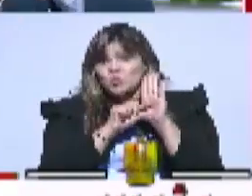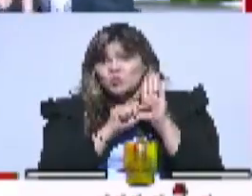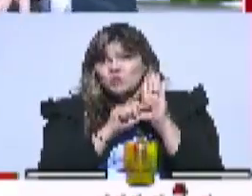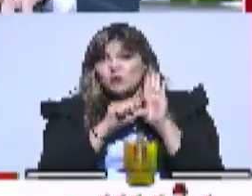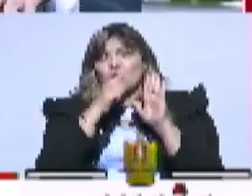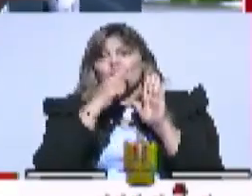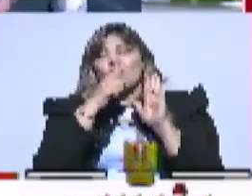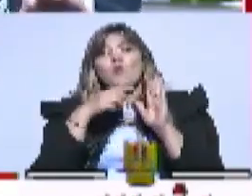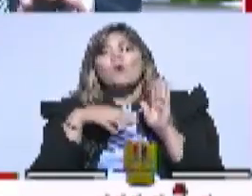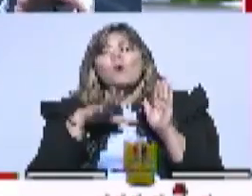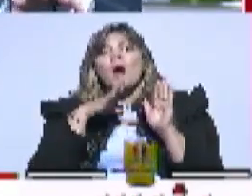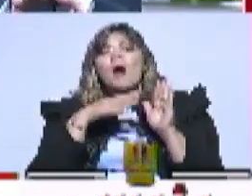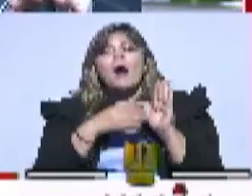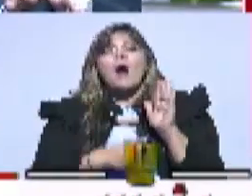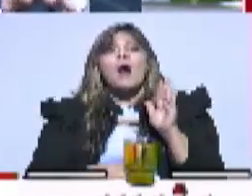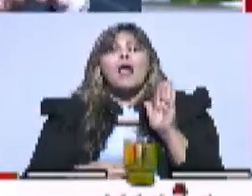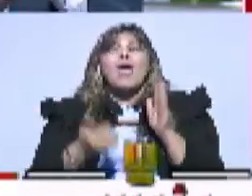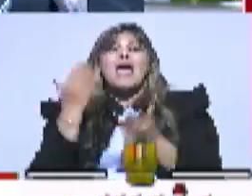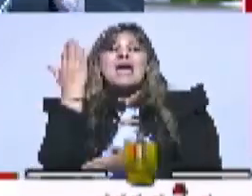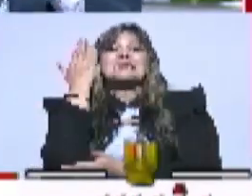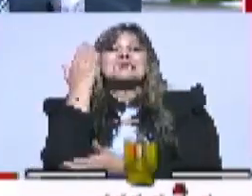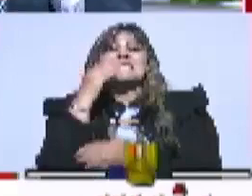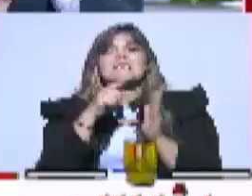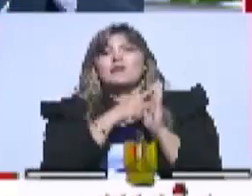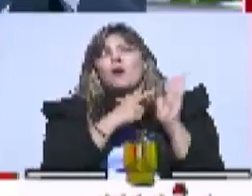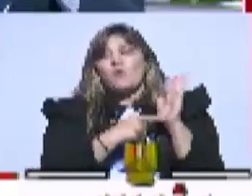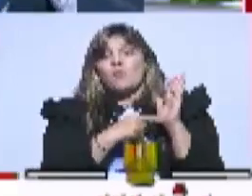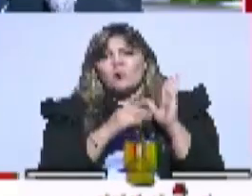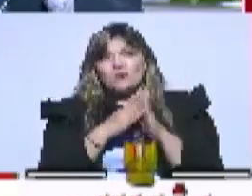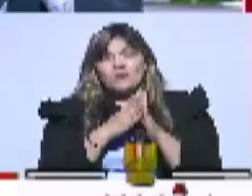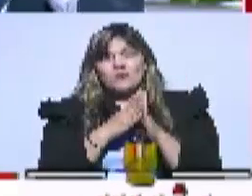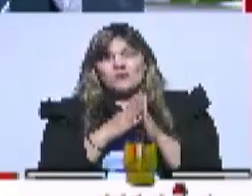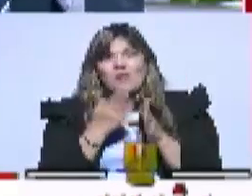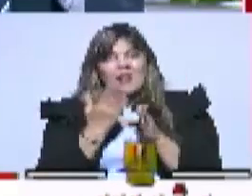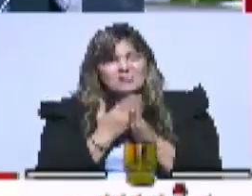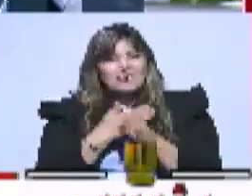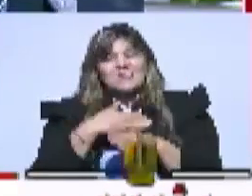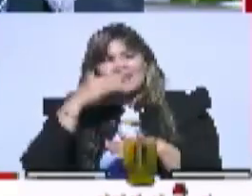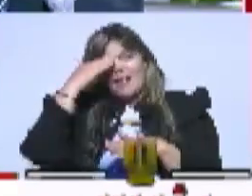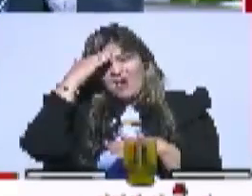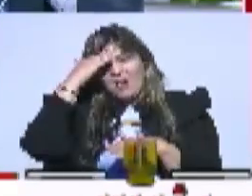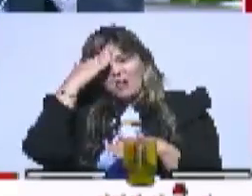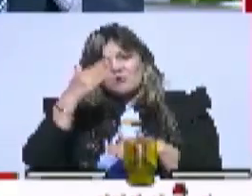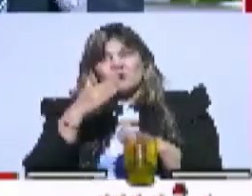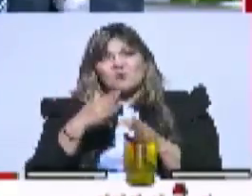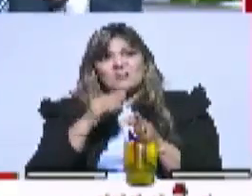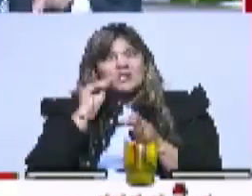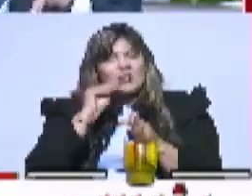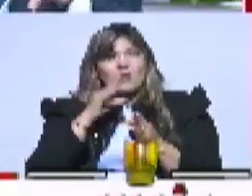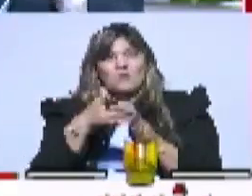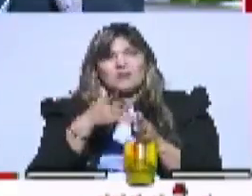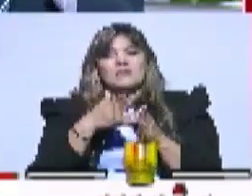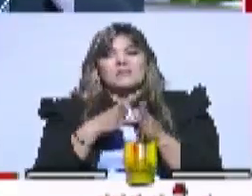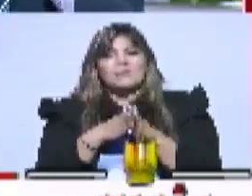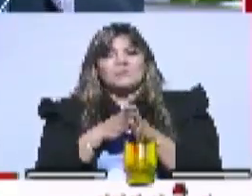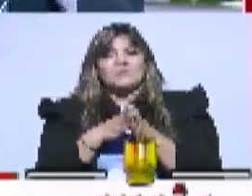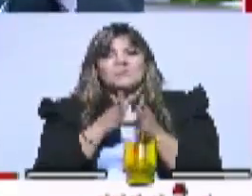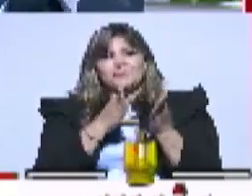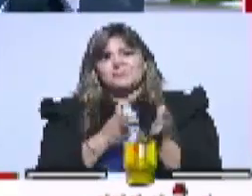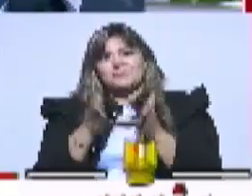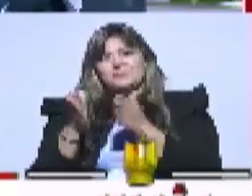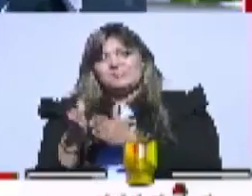هو أبو القوانين وفوق القوانين. وبالتالي أشكرك على هذا الذي تقدمت به. نرجع